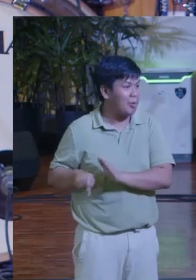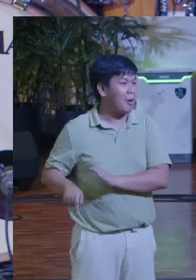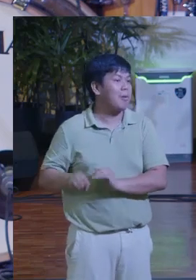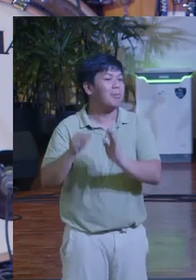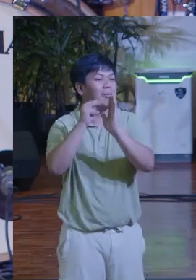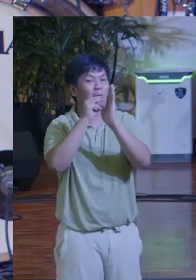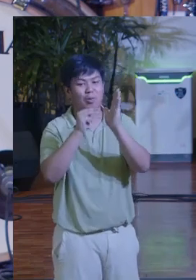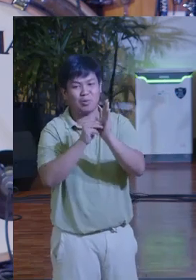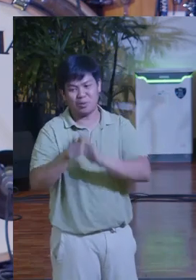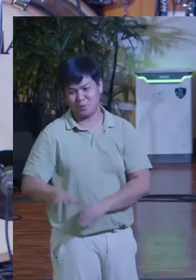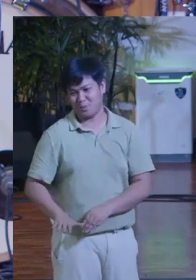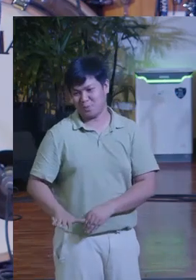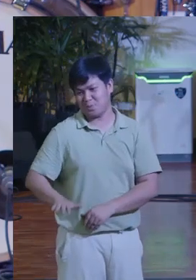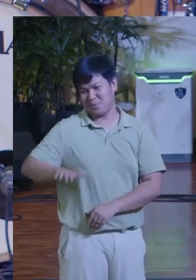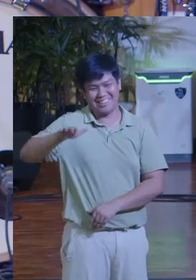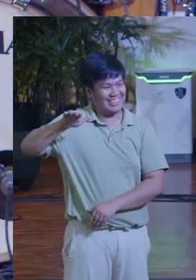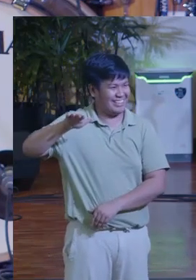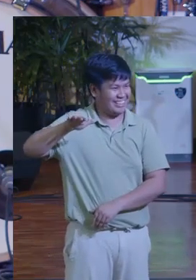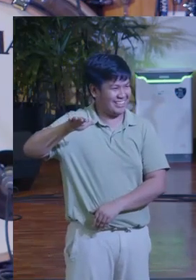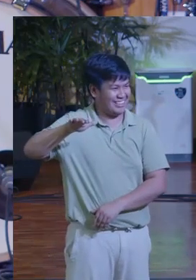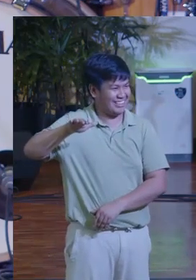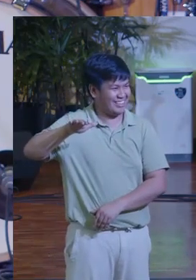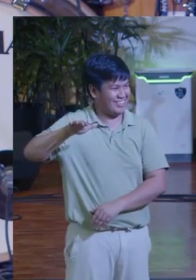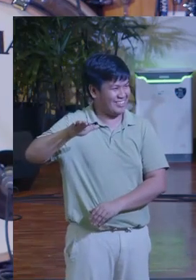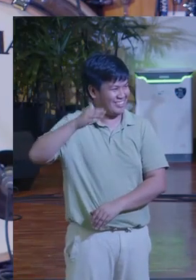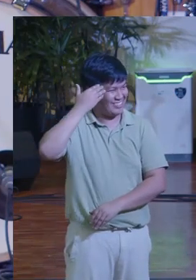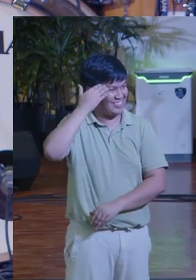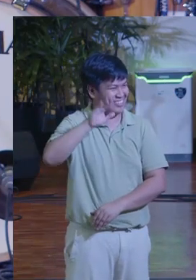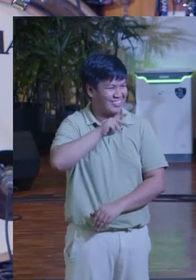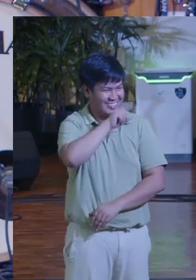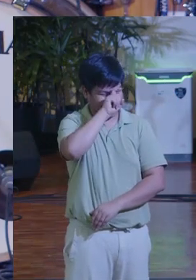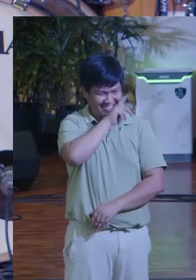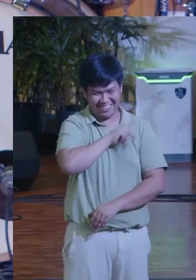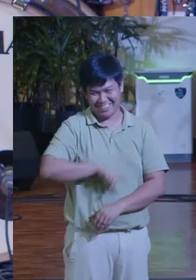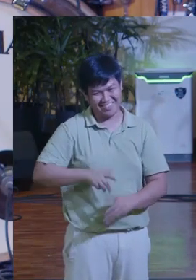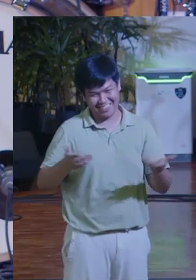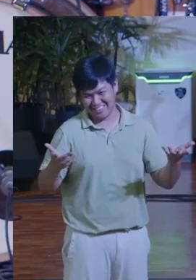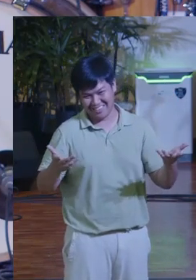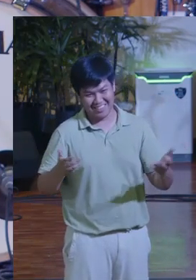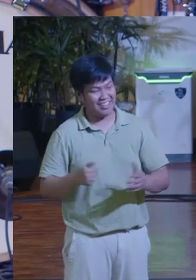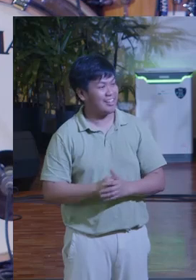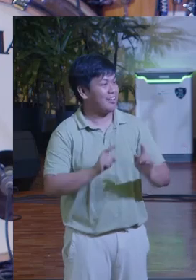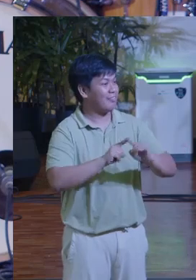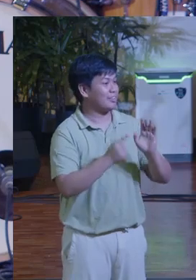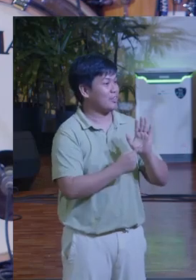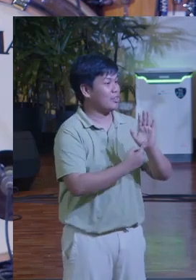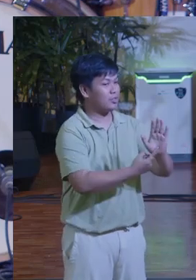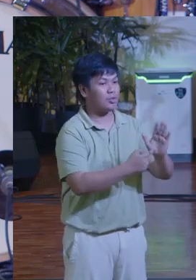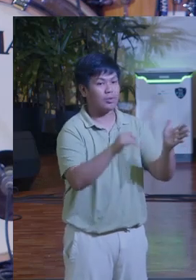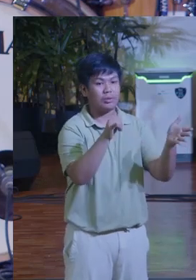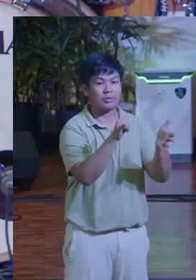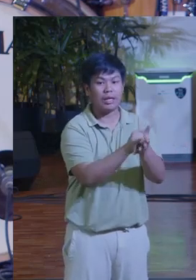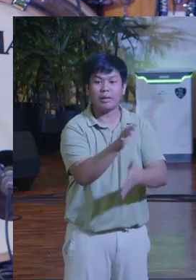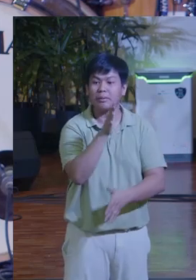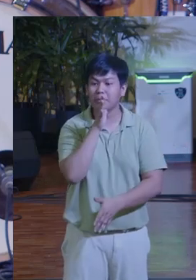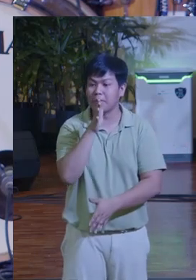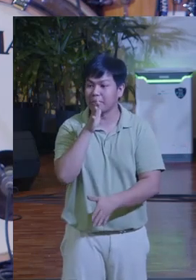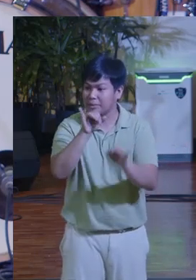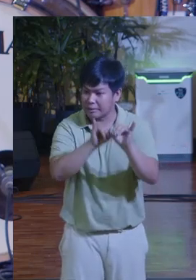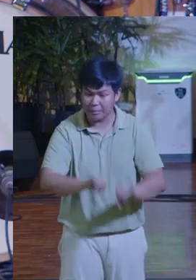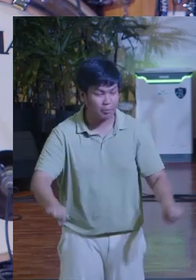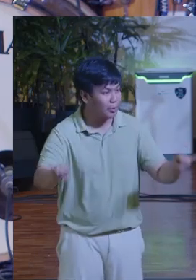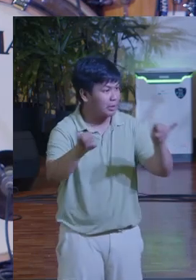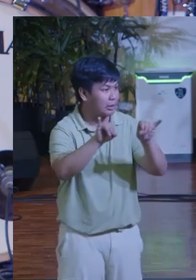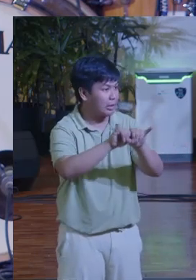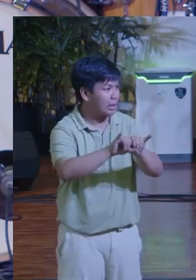Ipinapakita ng kwentong ito ang mahalagang papel ng mga ina sa kaligtasan ng mga batang hinirang ng